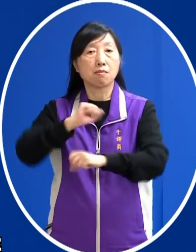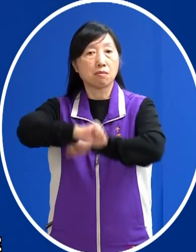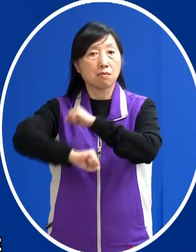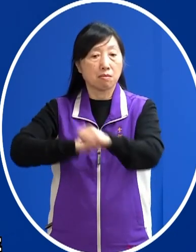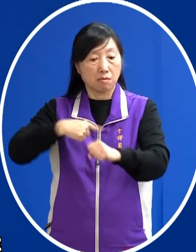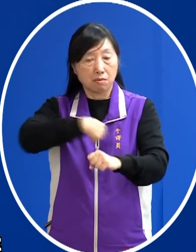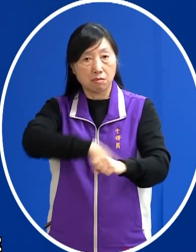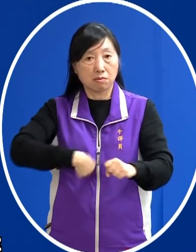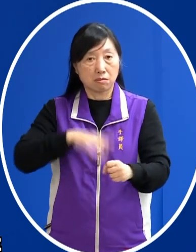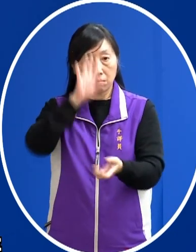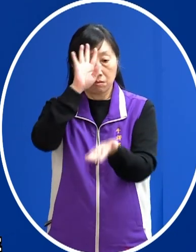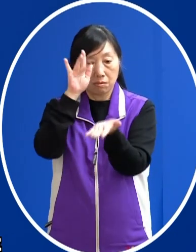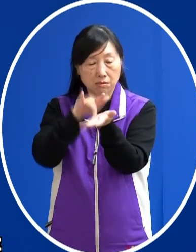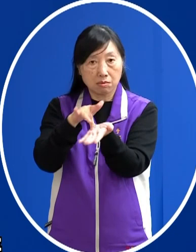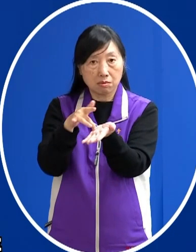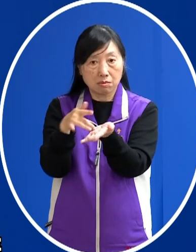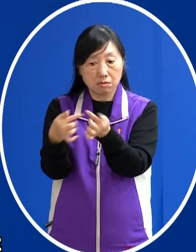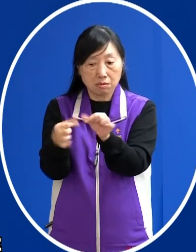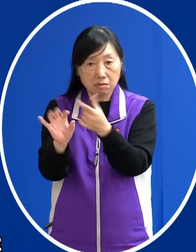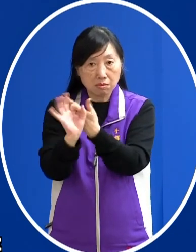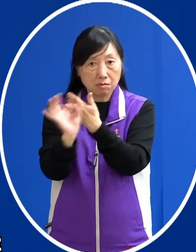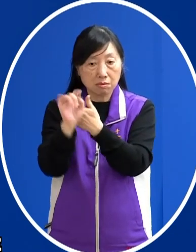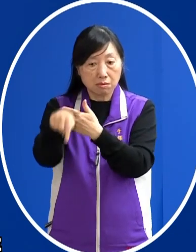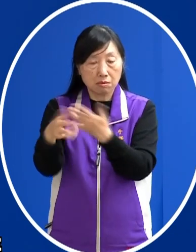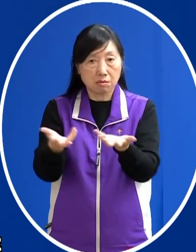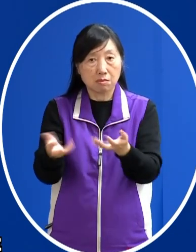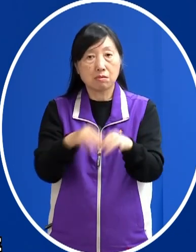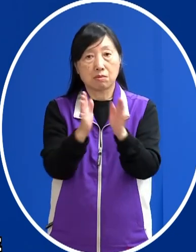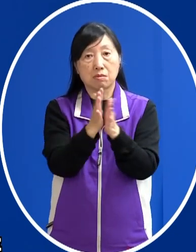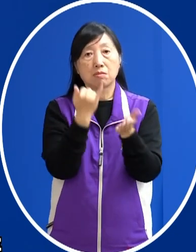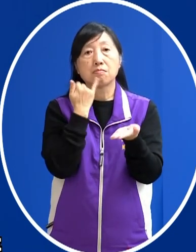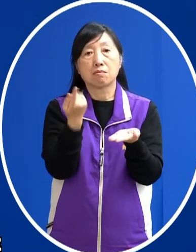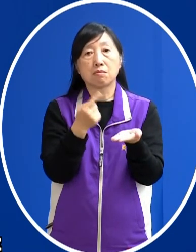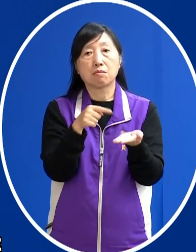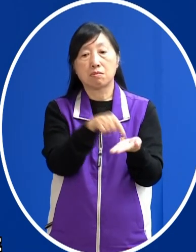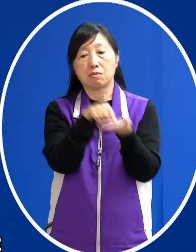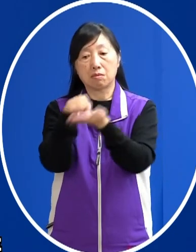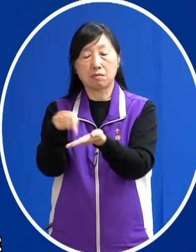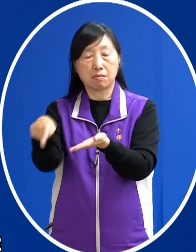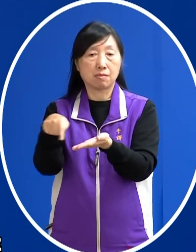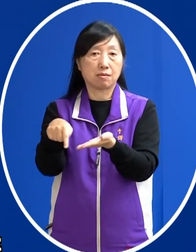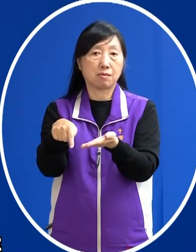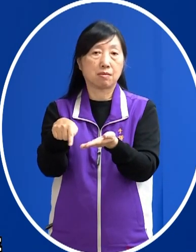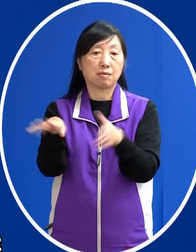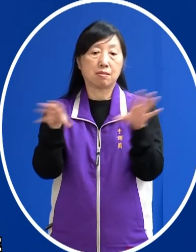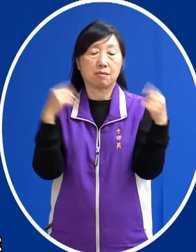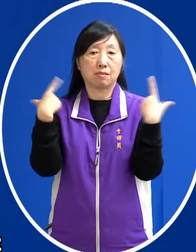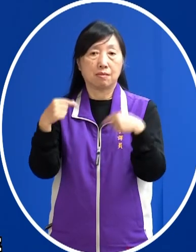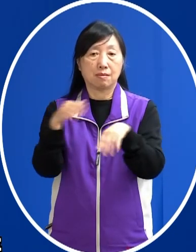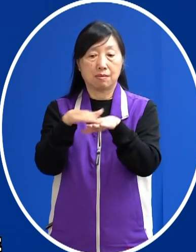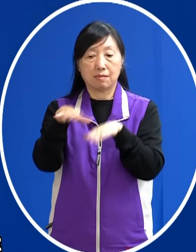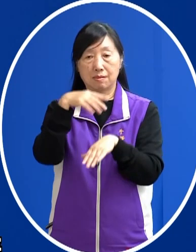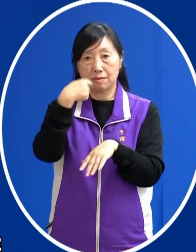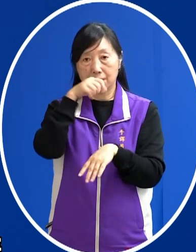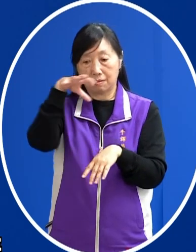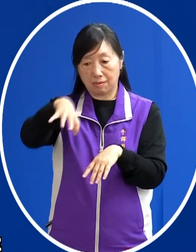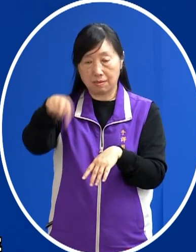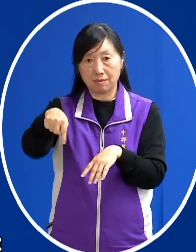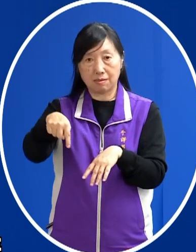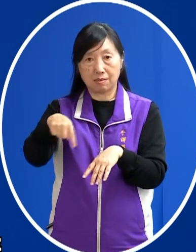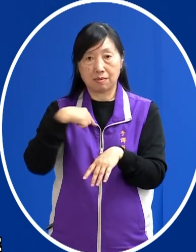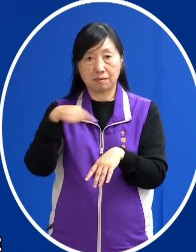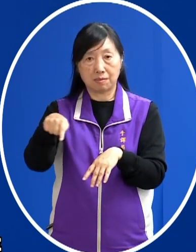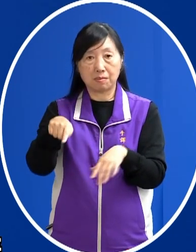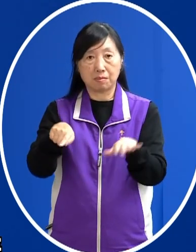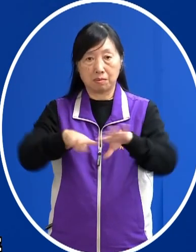毒测试的这一些案子就会到我们资源平台。那我们资源平台会做一个非常快